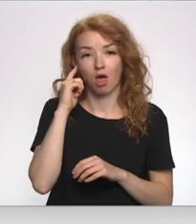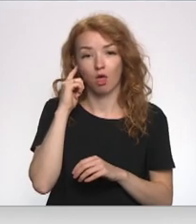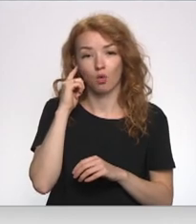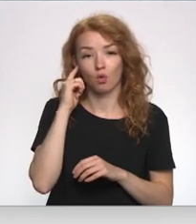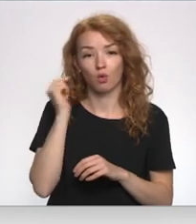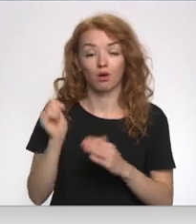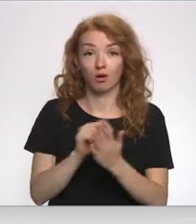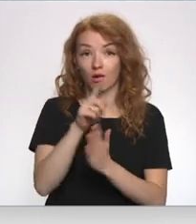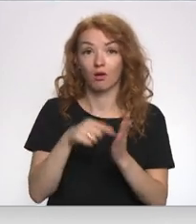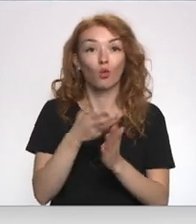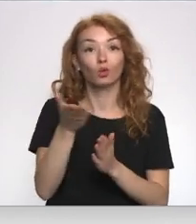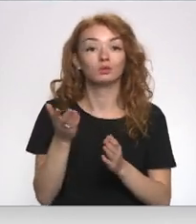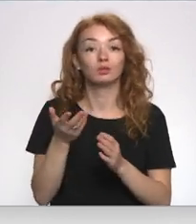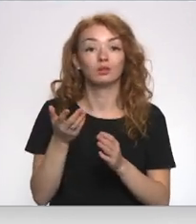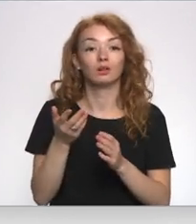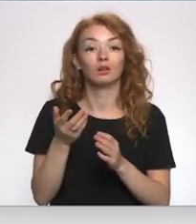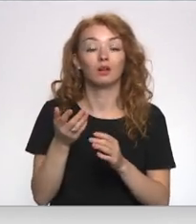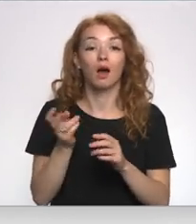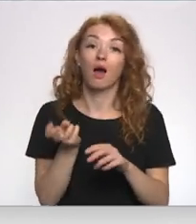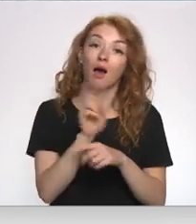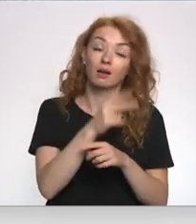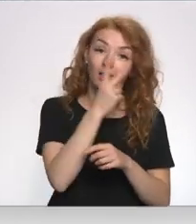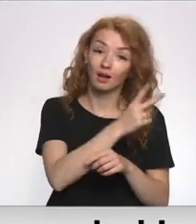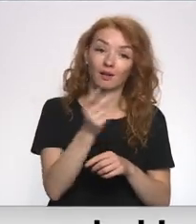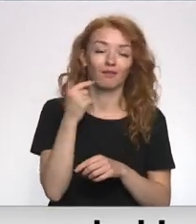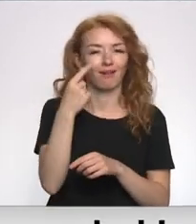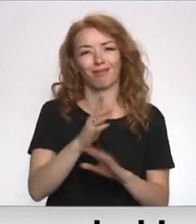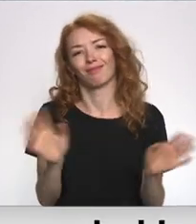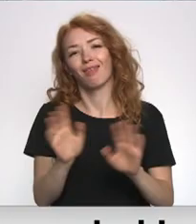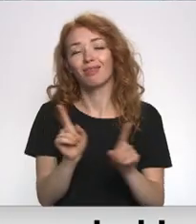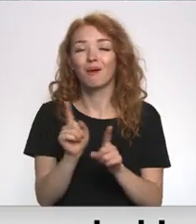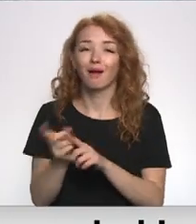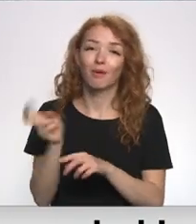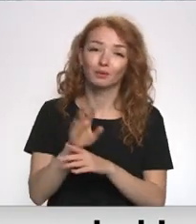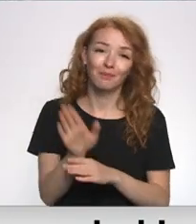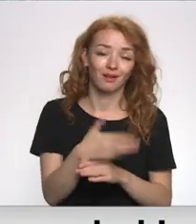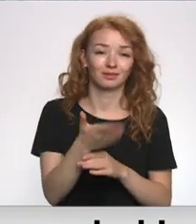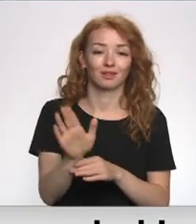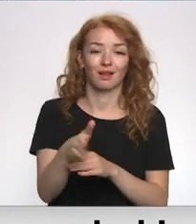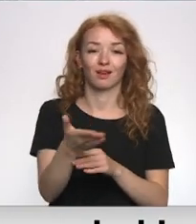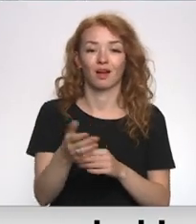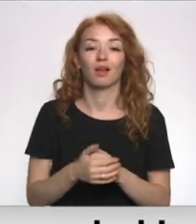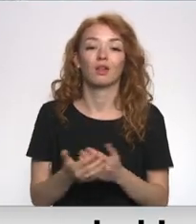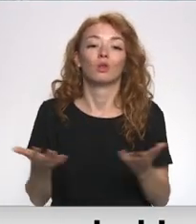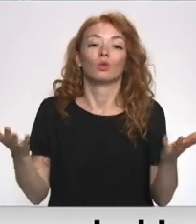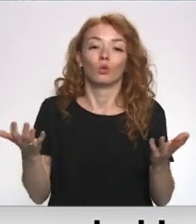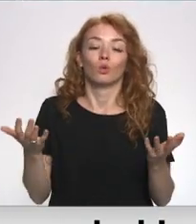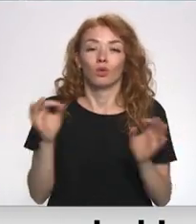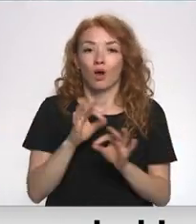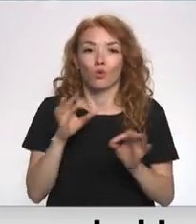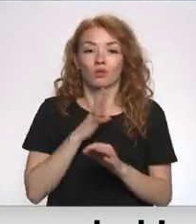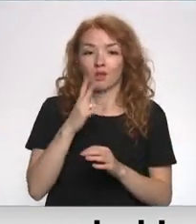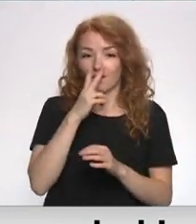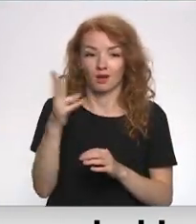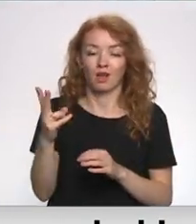lai skatītos, vai varbūt vēl laukā jau? Nē, protams, ka nē, mēs tāpat esam atbraukuši, bet nu... Jā, nu neko jau tur nevar redzēt, jūs varat